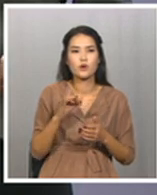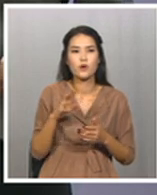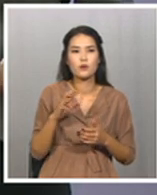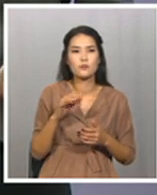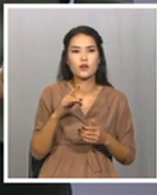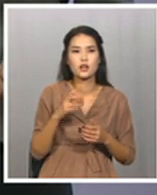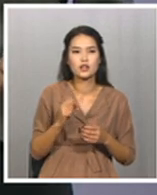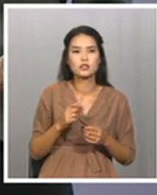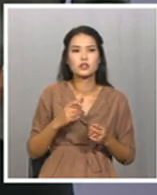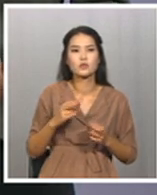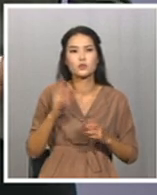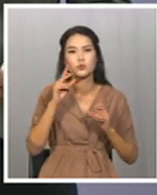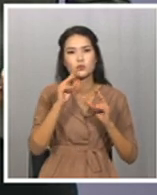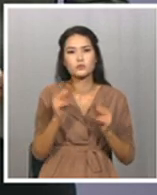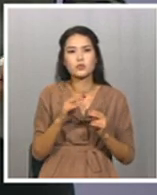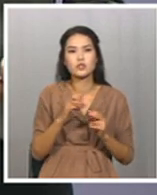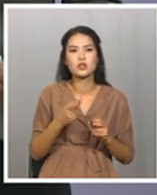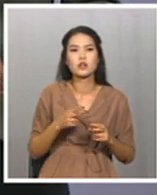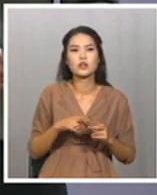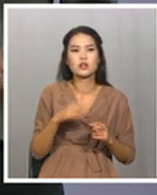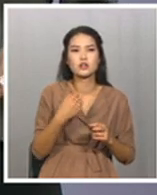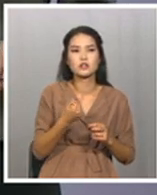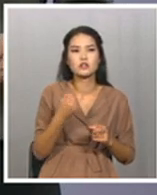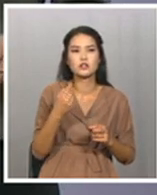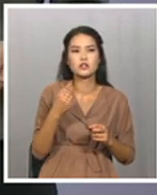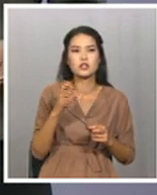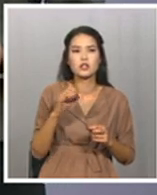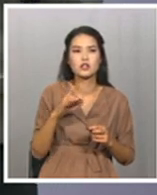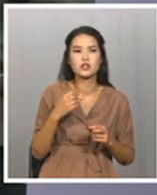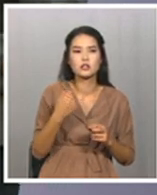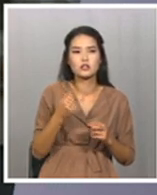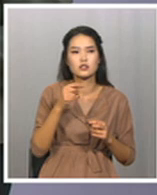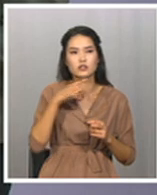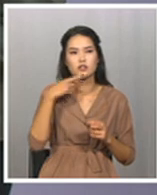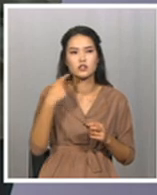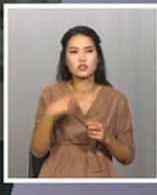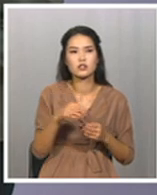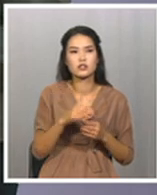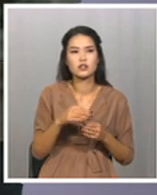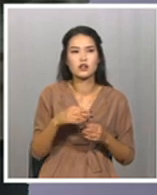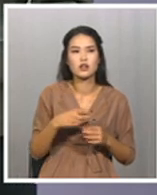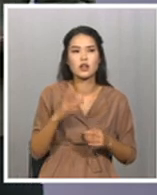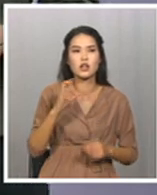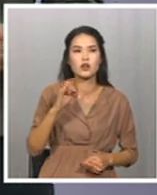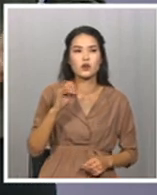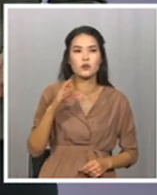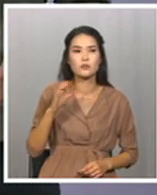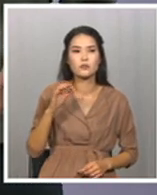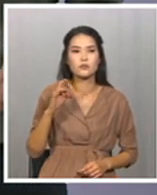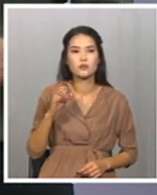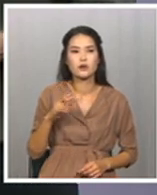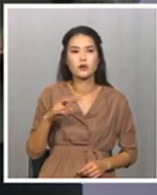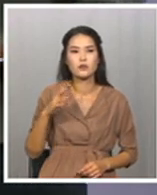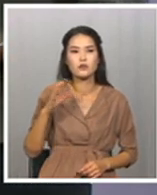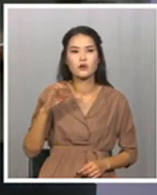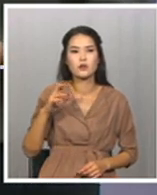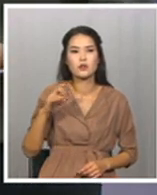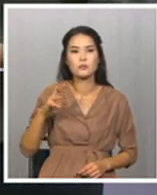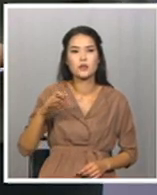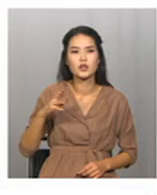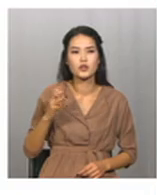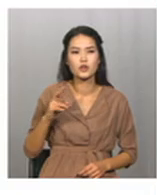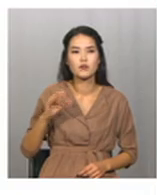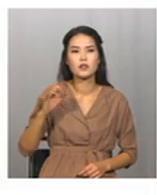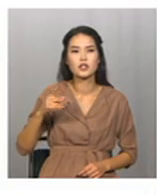чем успешной, благодаря в том числе талантливой игре российских актеров Егора Бероева, Олега Меньшикова, Ильи